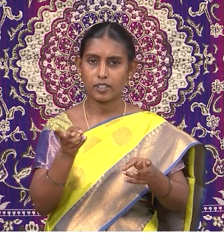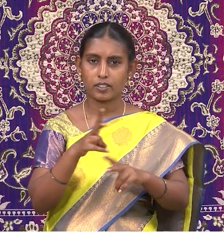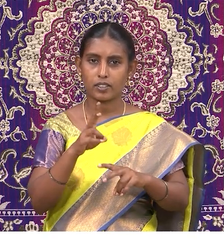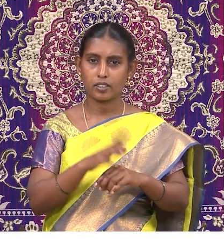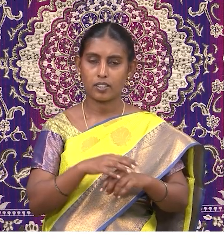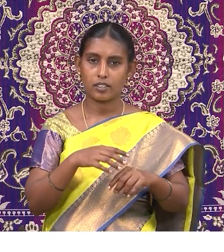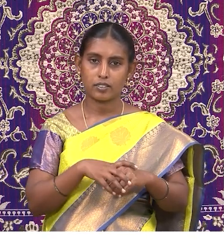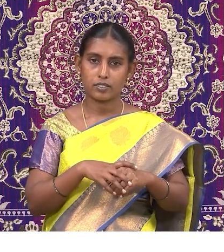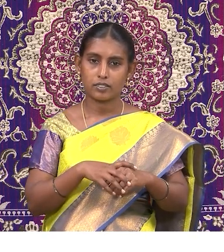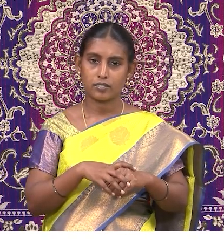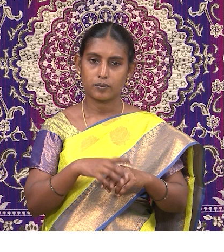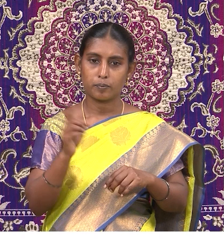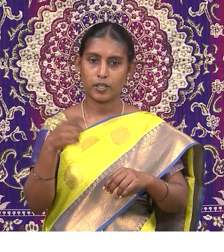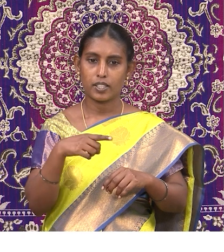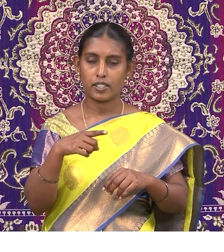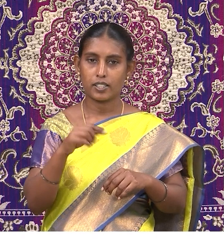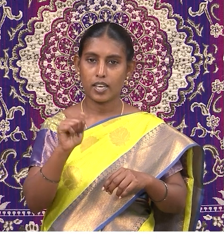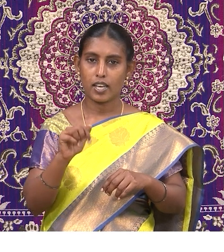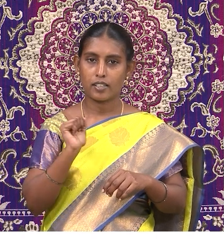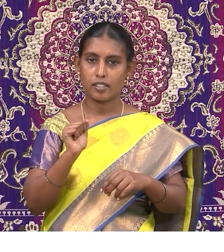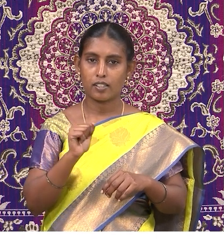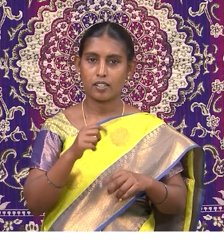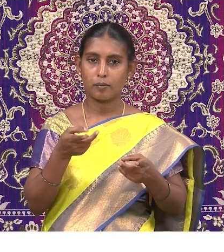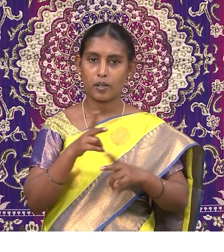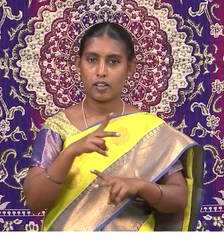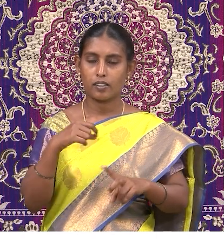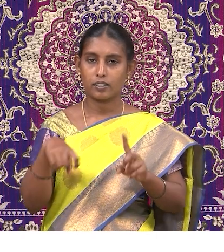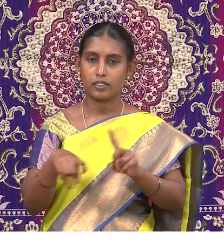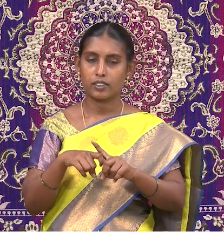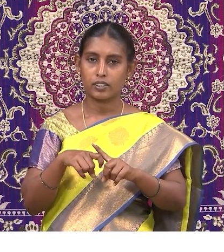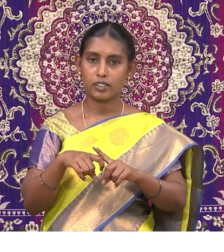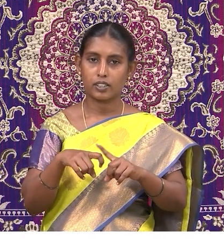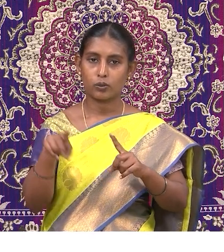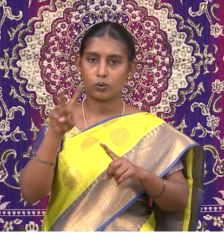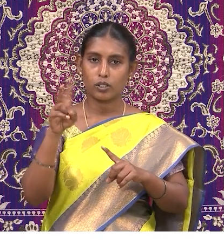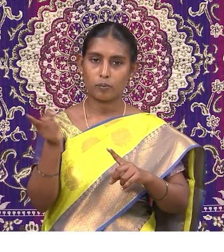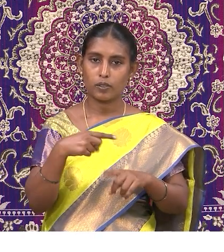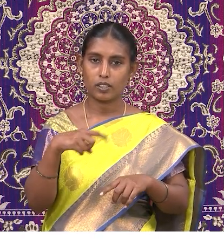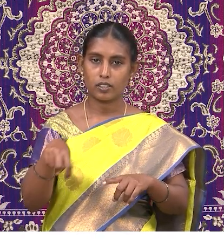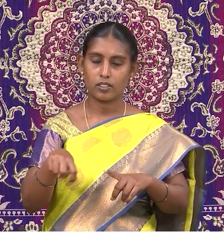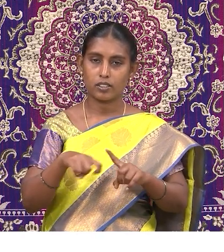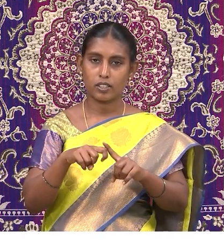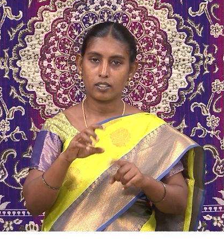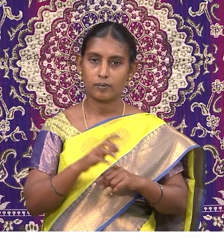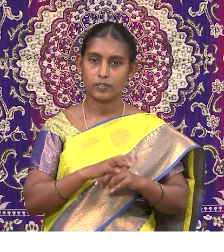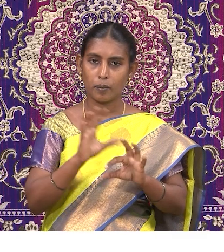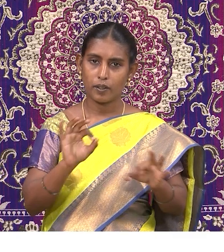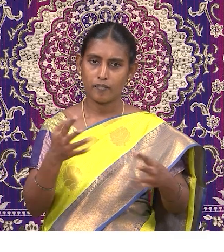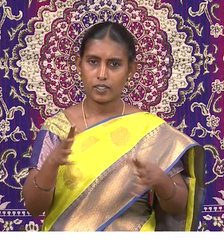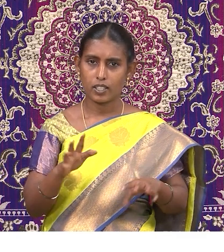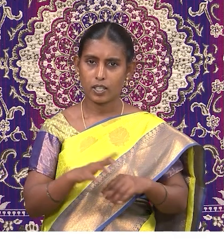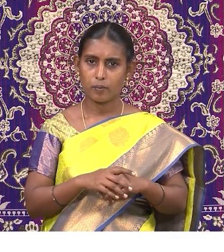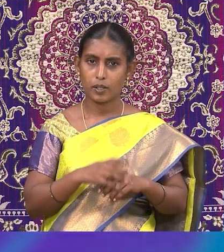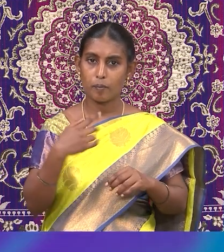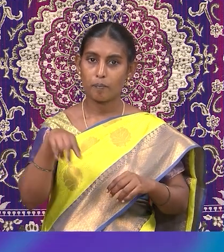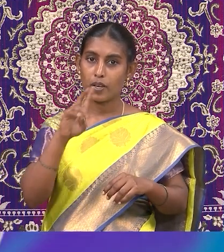பை ஏ, ஏ என்றது என்னங்க? கே. முடிஞ்சாச்சு. அப்போ அது கே ஸ்கொயர்ட் பை கே. அது அப்படியே விட்டுடலாமா? வேண்டா,